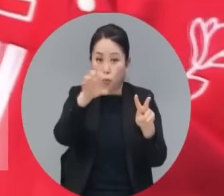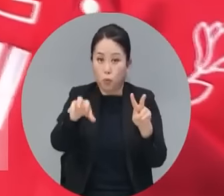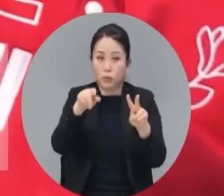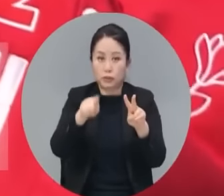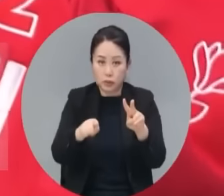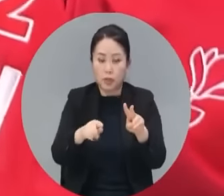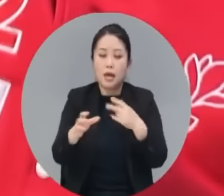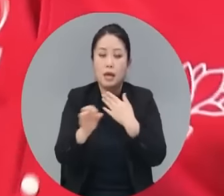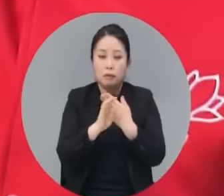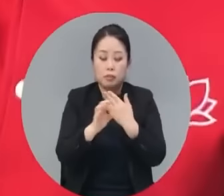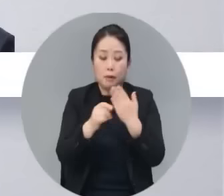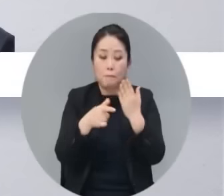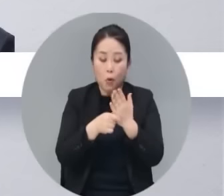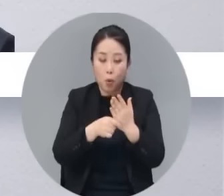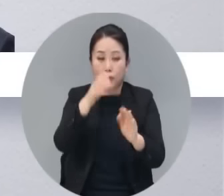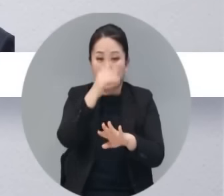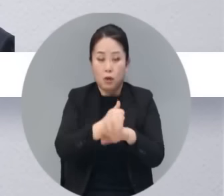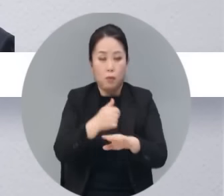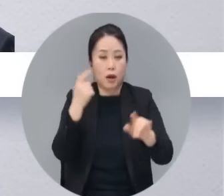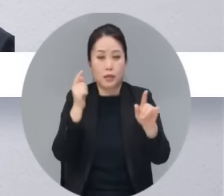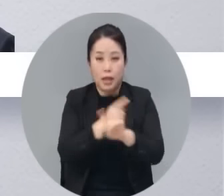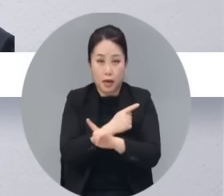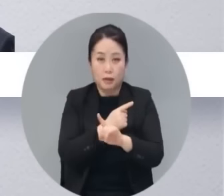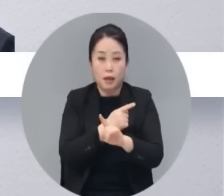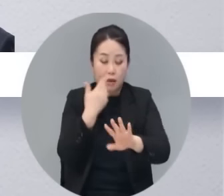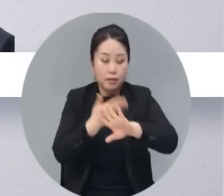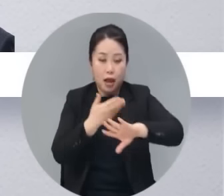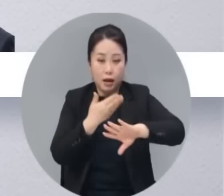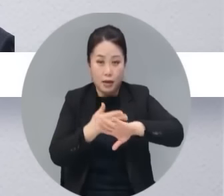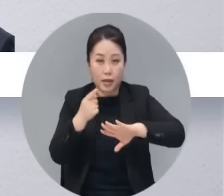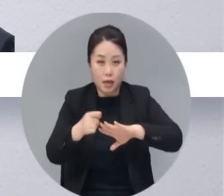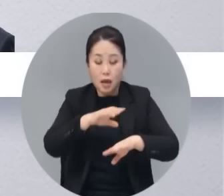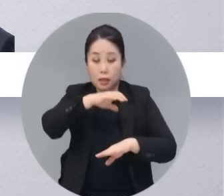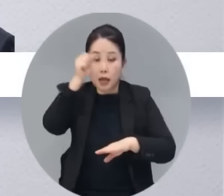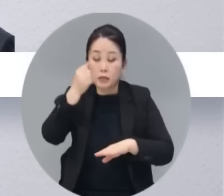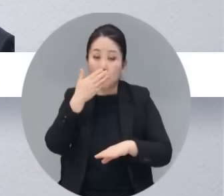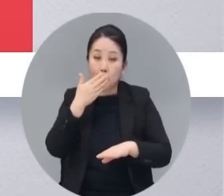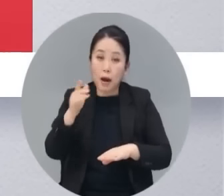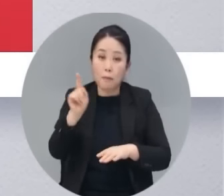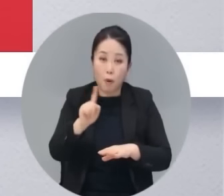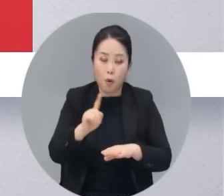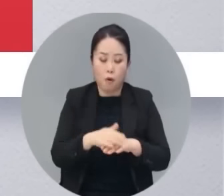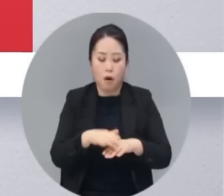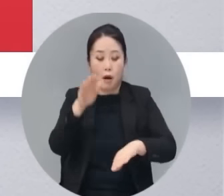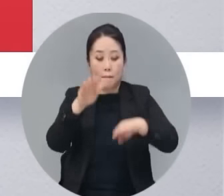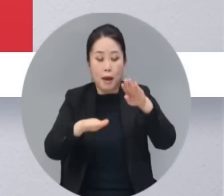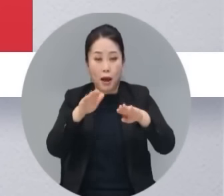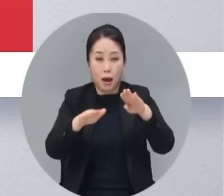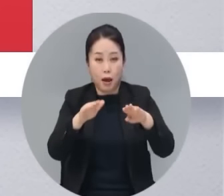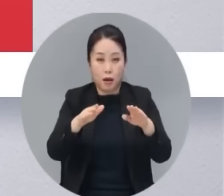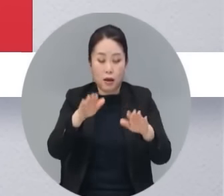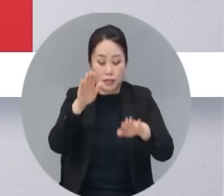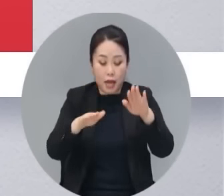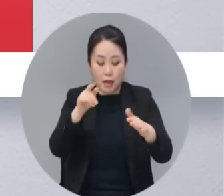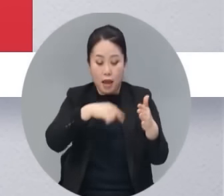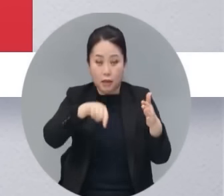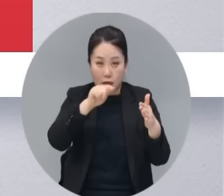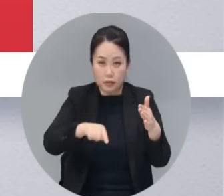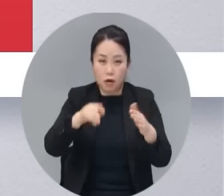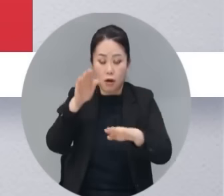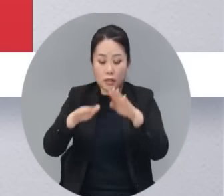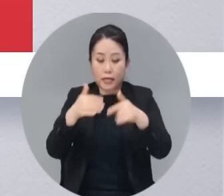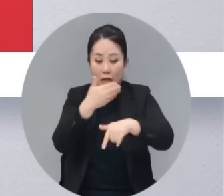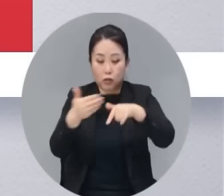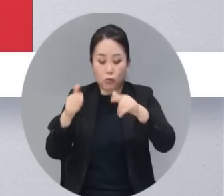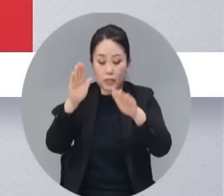득표율 결과 와 달리 당선 가능성을 묻는 질문엔 북구 1이 5차 범위 내에서 강서구가 5차 범위 밖에서 국민의